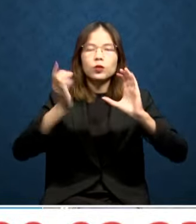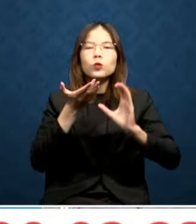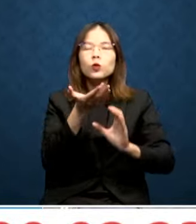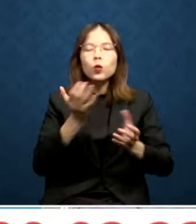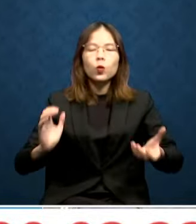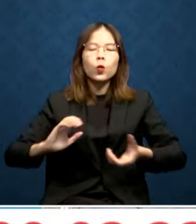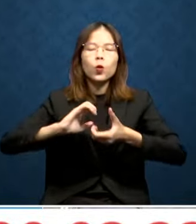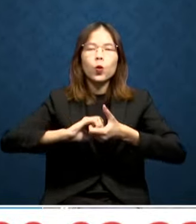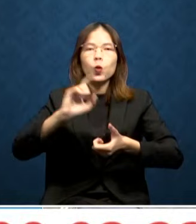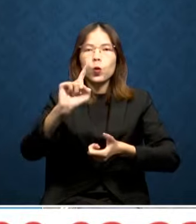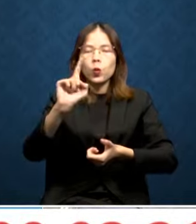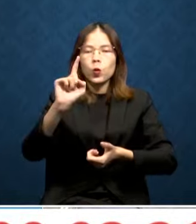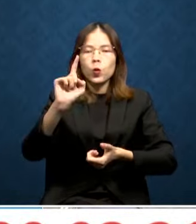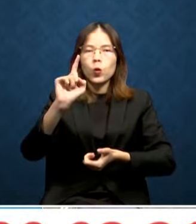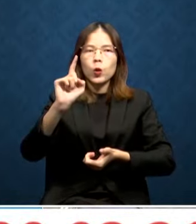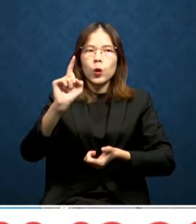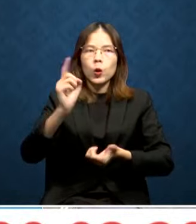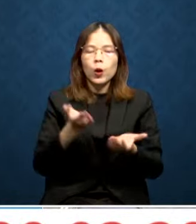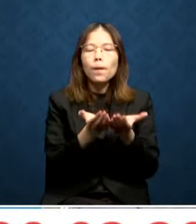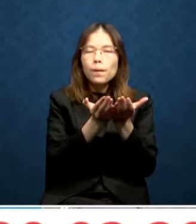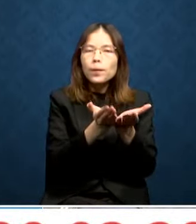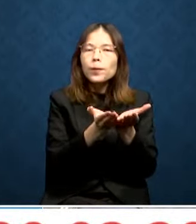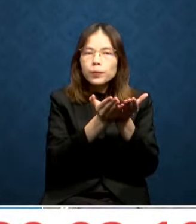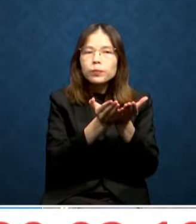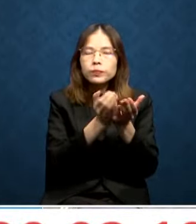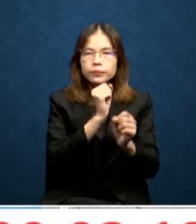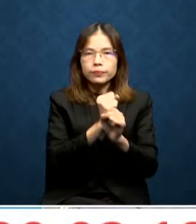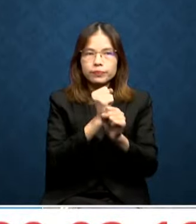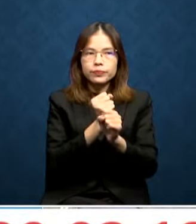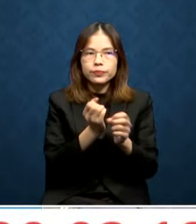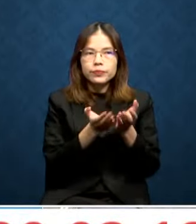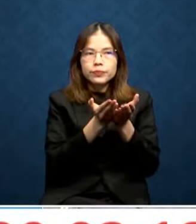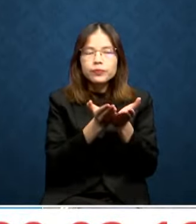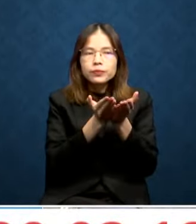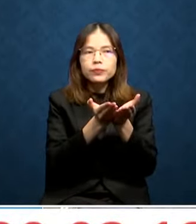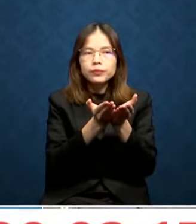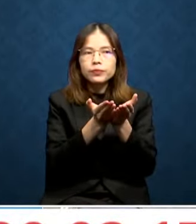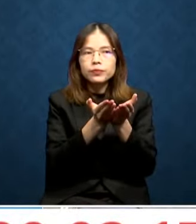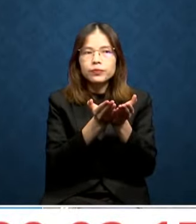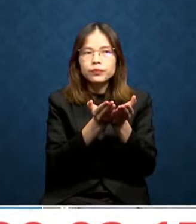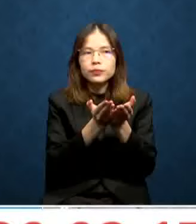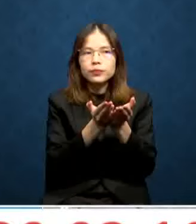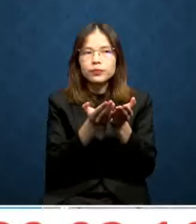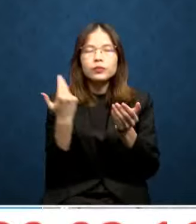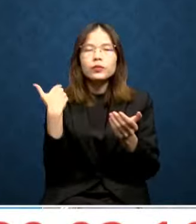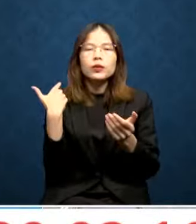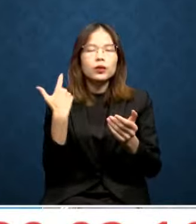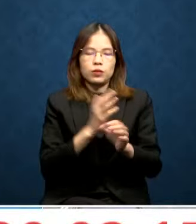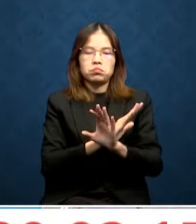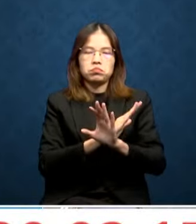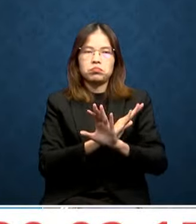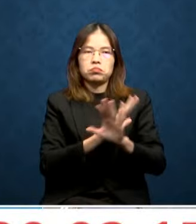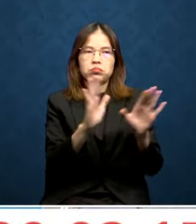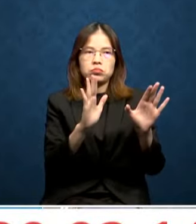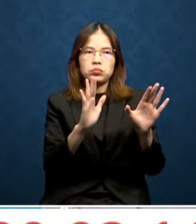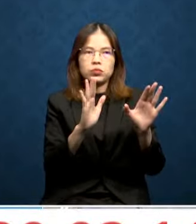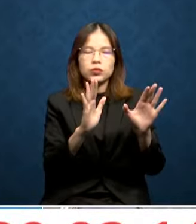ร่วมมือจากชาวประมงนะครับให้พูดง่ายๆว่าให้เลิก